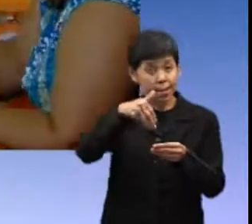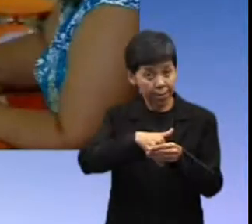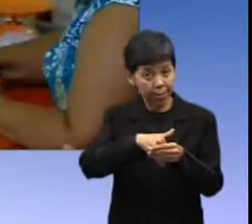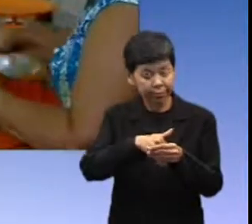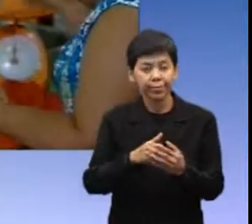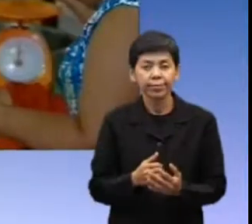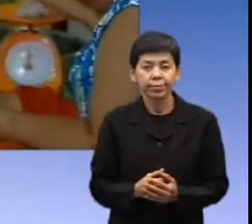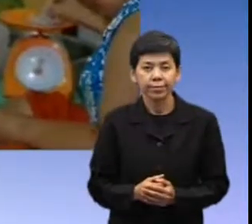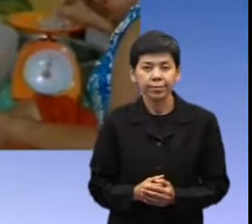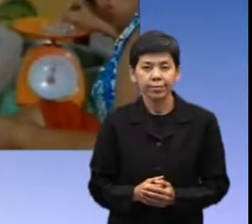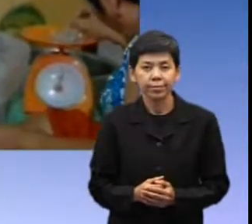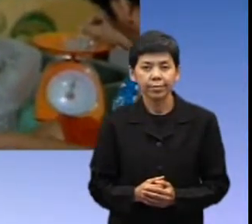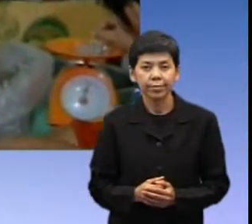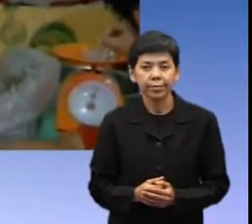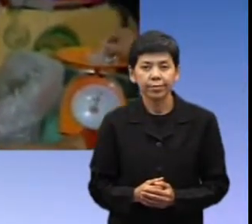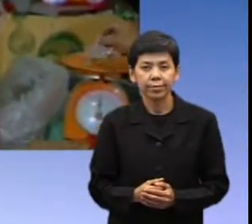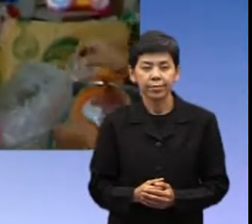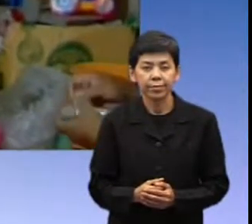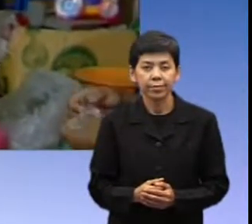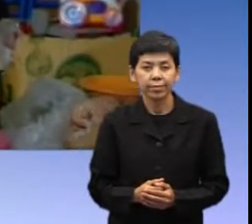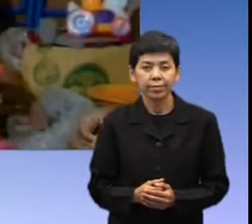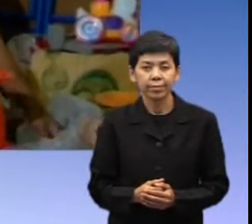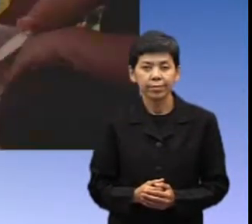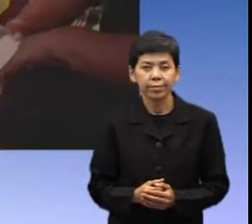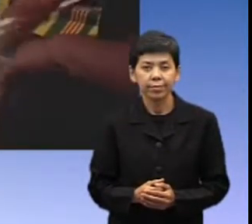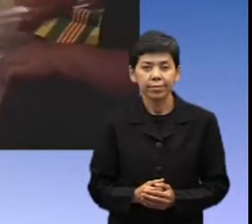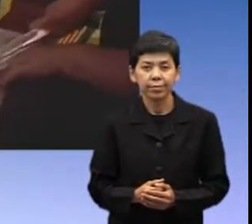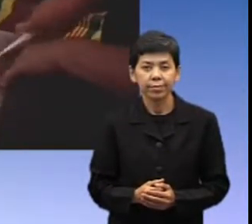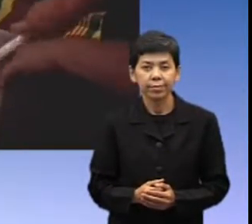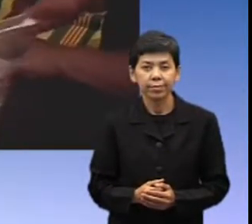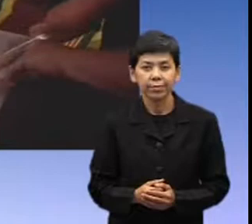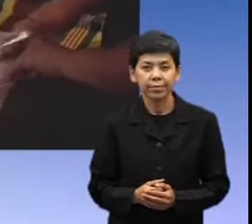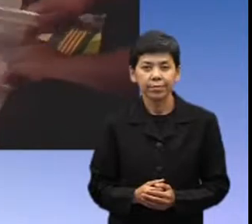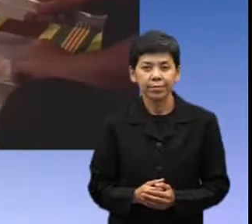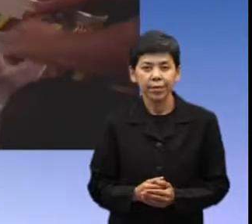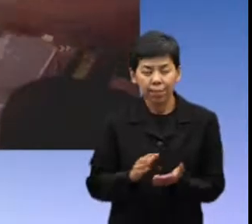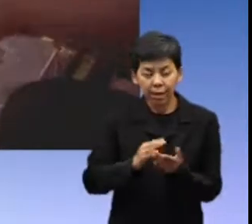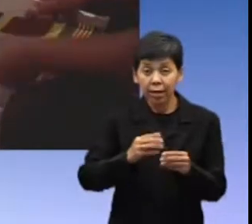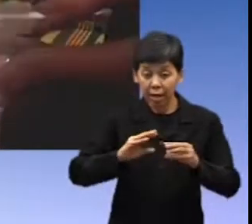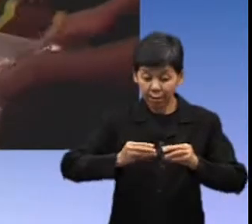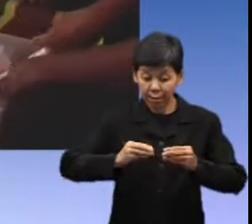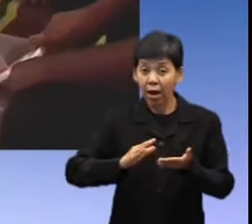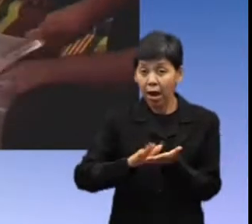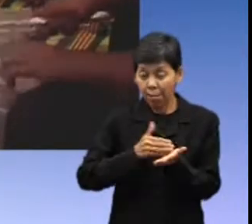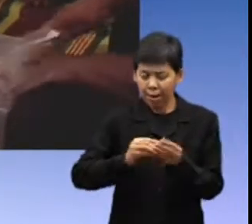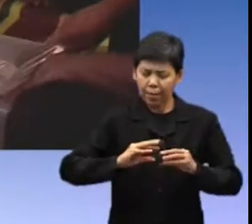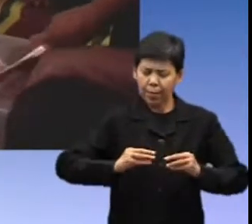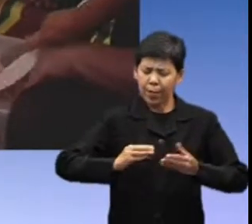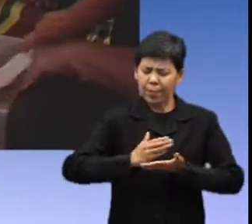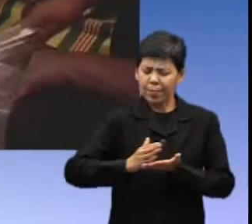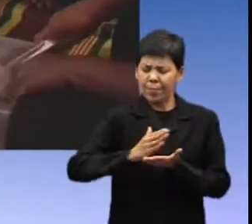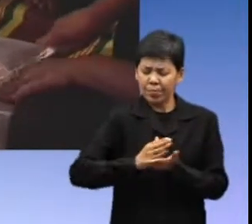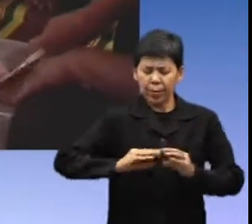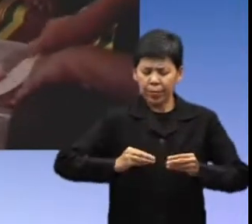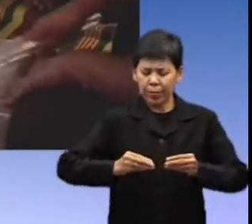ไว้ใช้ไม้พายรีดเนื้อปลาในถุงพลาสติกให้เรียบ